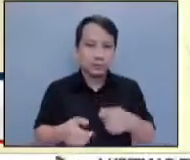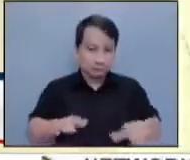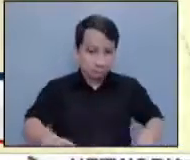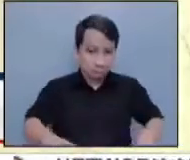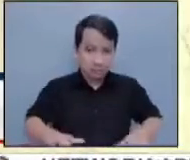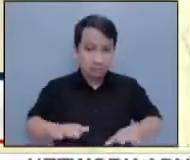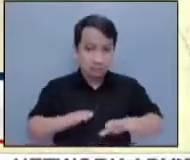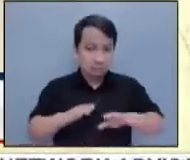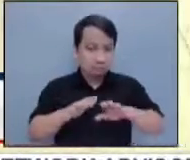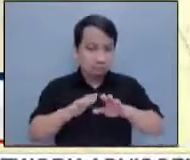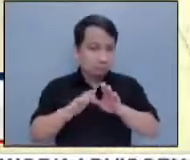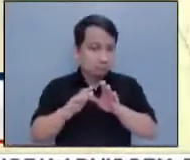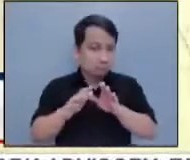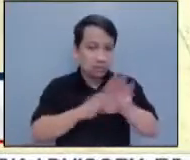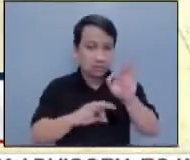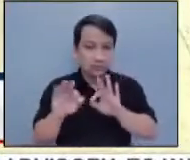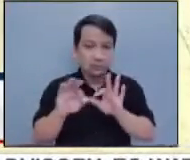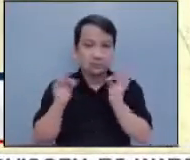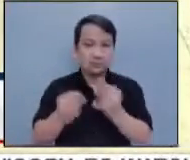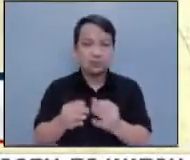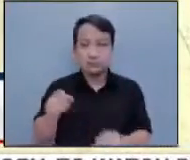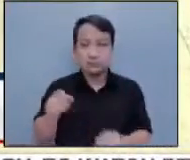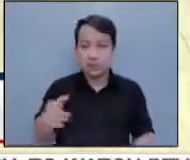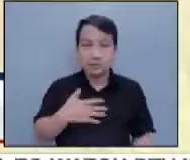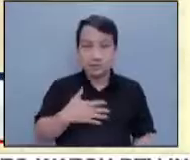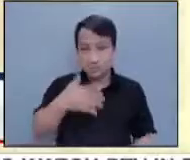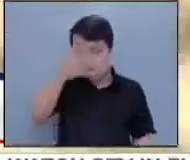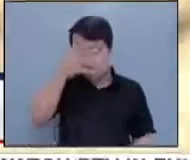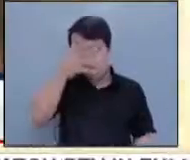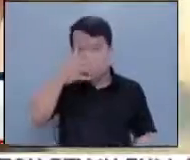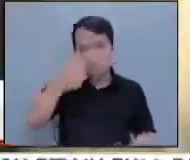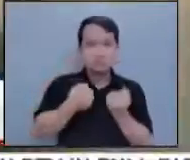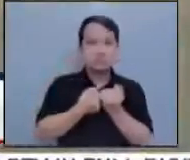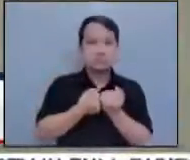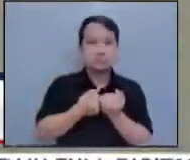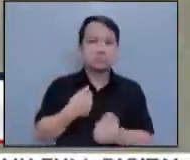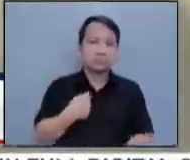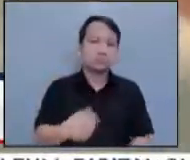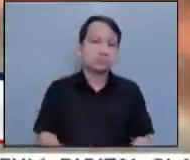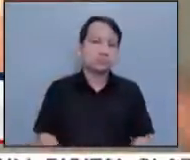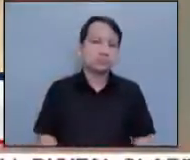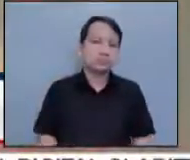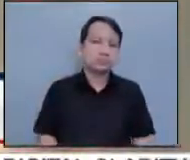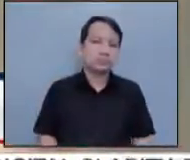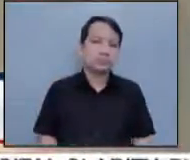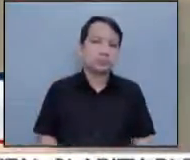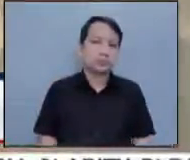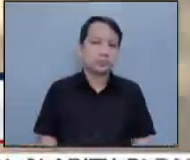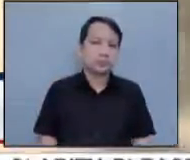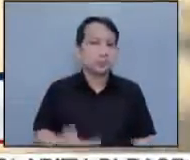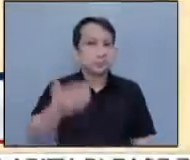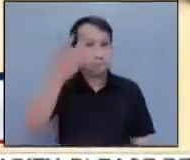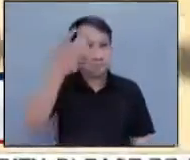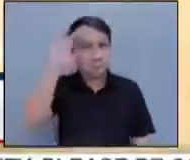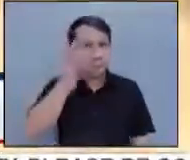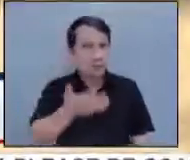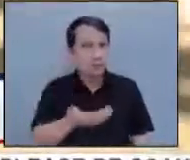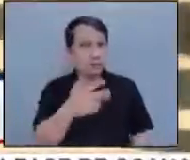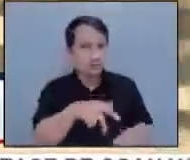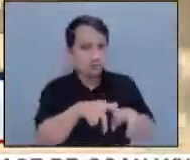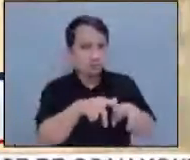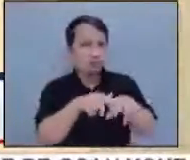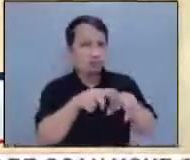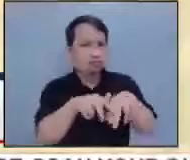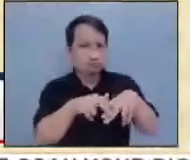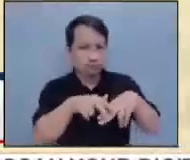pamilya. Si Papa po, suportado po talaga ako ni Papa. Dahil sa kanyang galing sa skateboarding, hinubog at tinutulungan